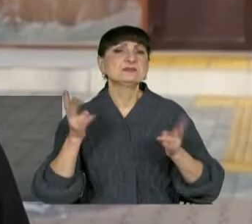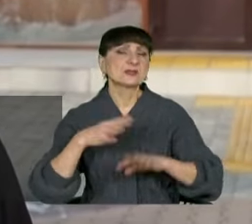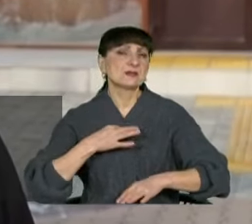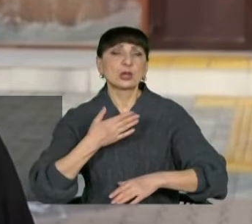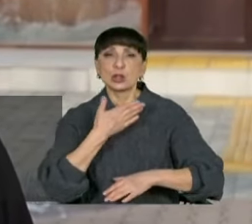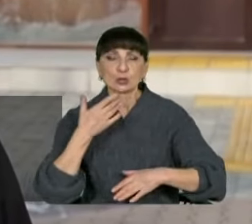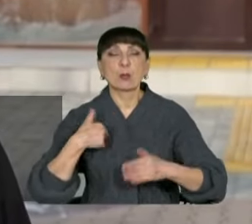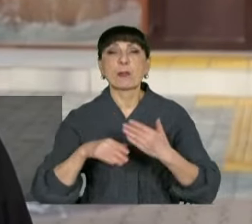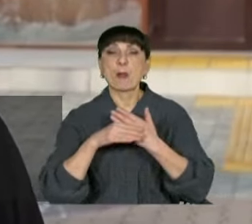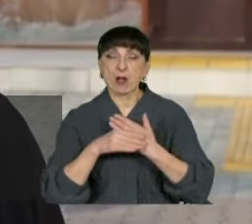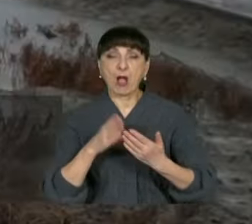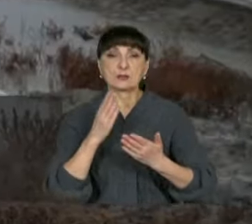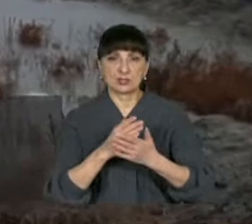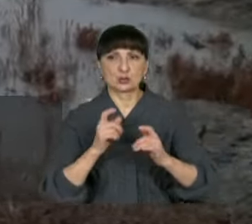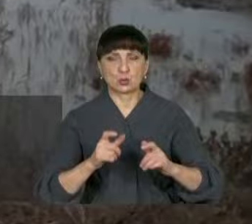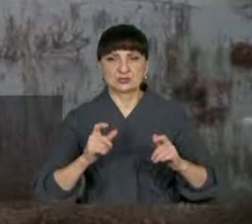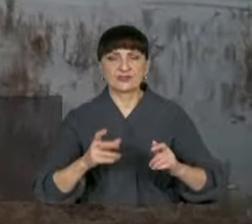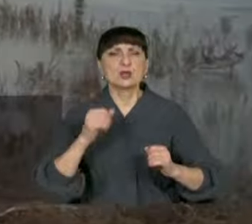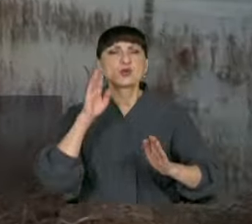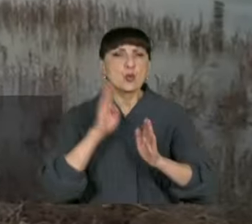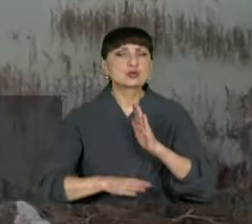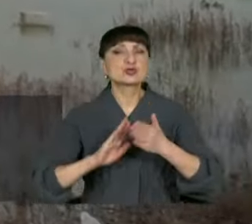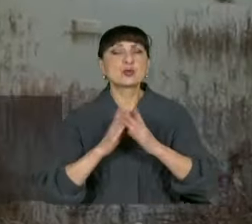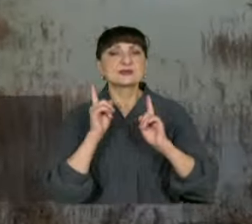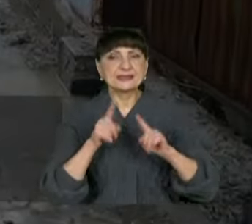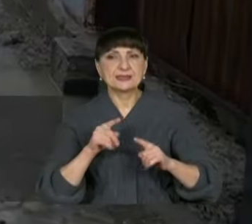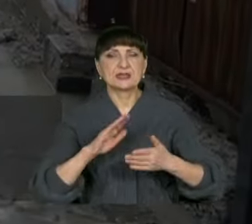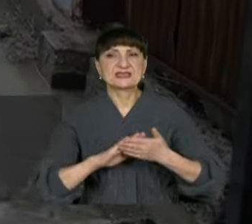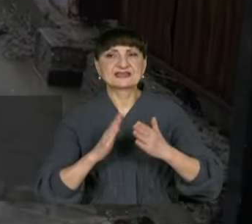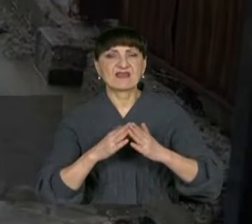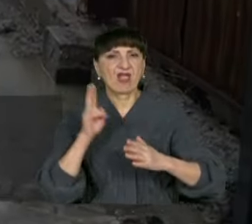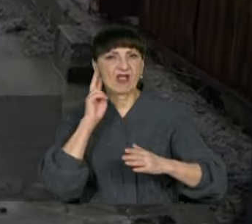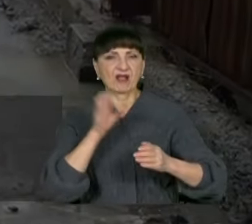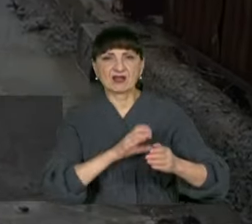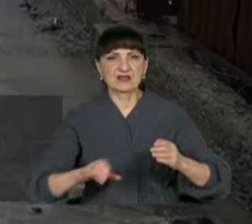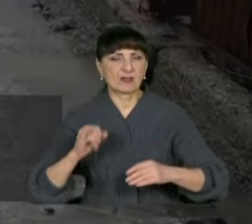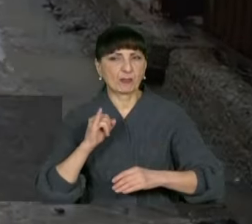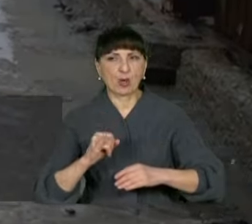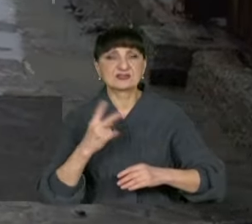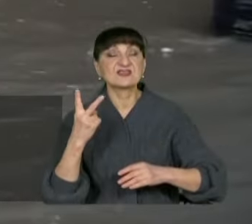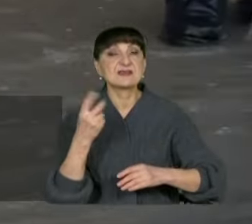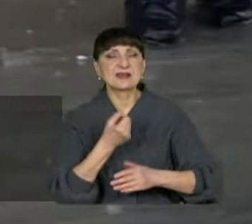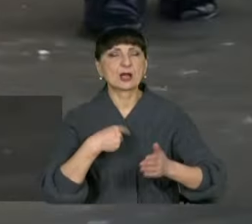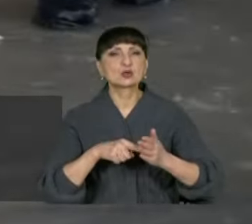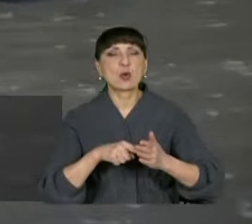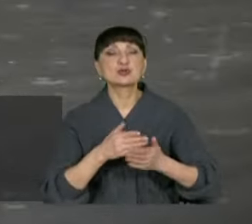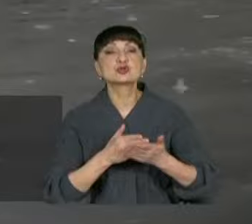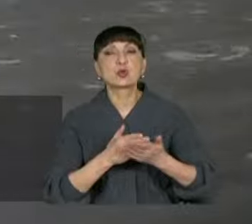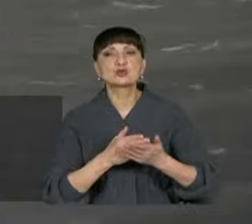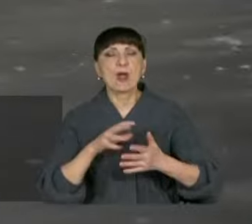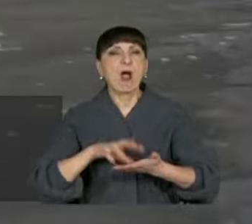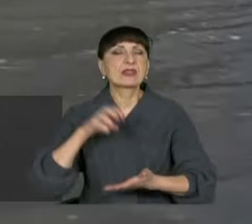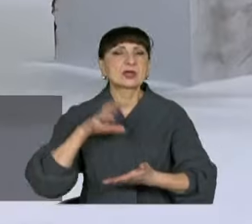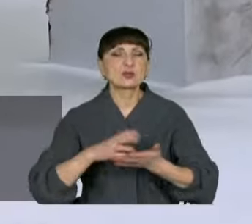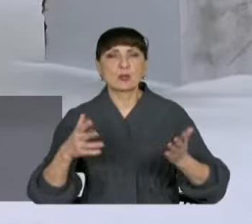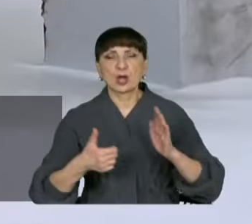а всячески помогаем людям. Усугубляет ситуацию и удручающее состояние канализационных систем. За две недели городские коммунальные службы откачали